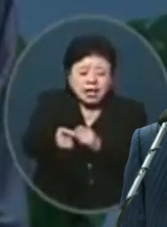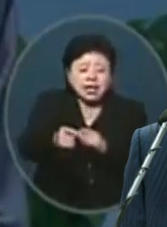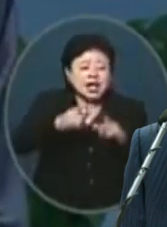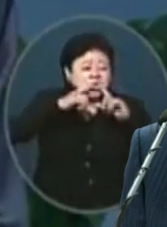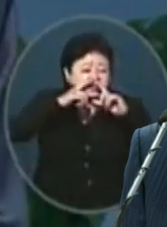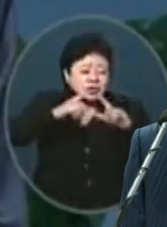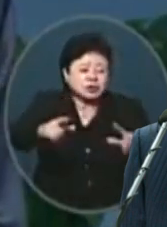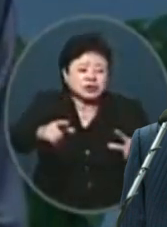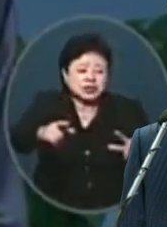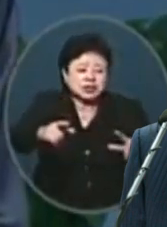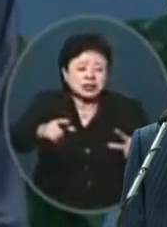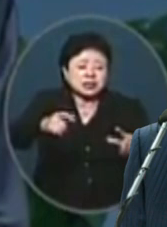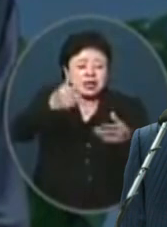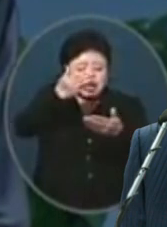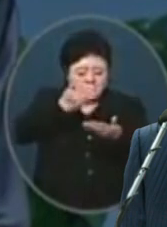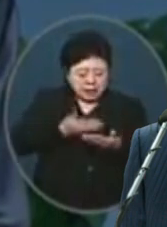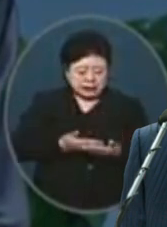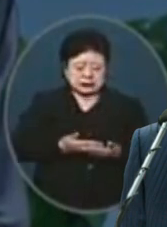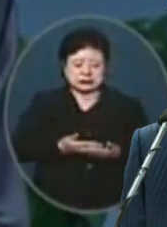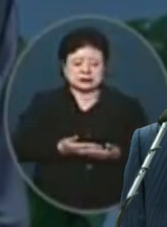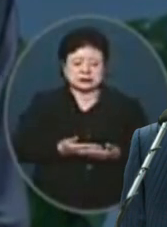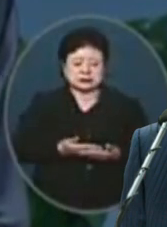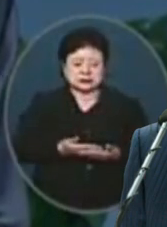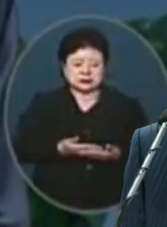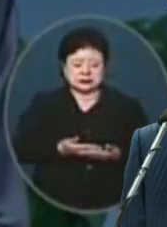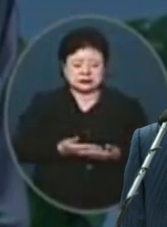선언을 받아들여서